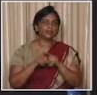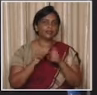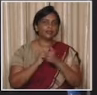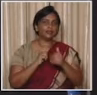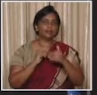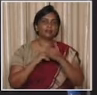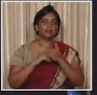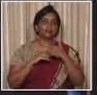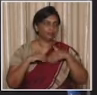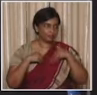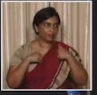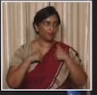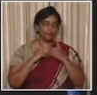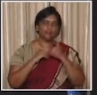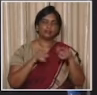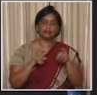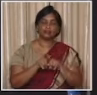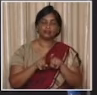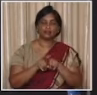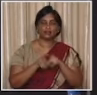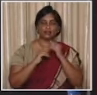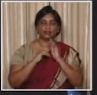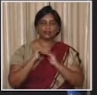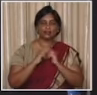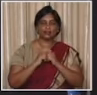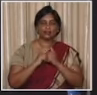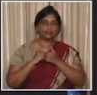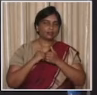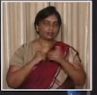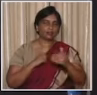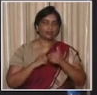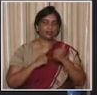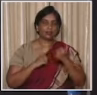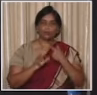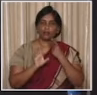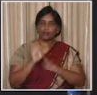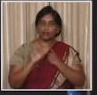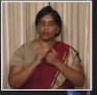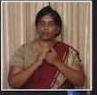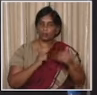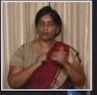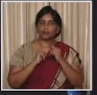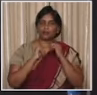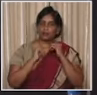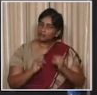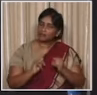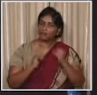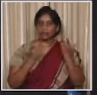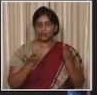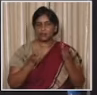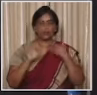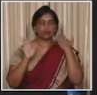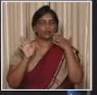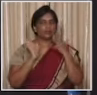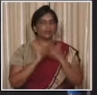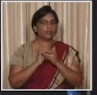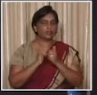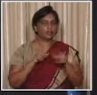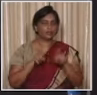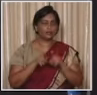සෞඛ්‍ය අමාත්‍යාංශයේ මෙච්චර කල් මේ අවුරුදු කීපයක් තුළ වෙච්ච දූෂණ කපිතා